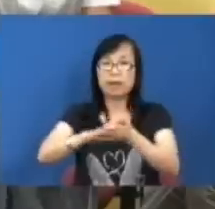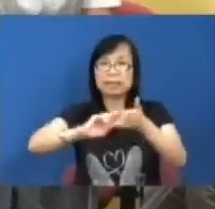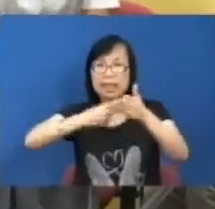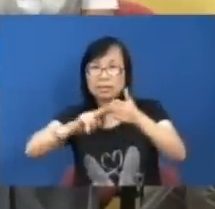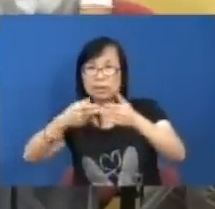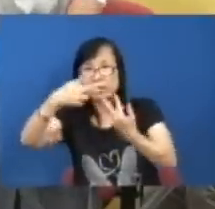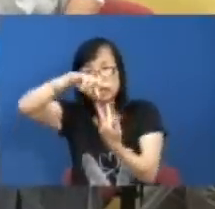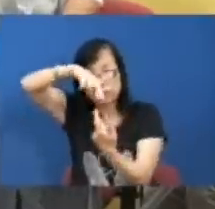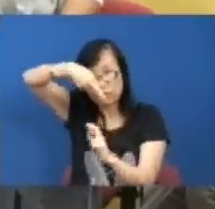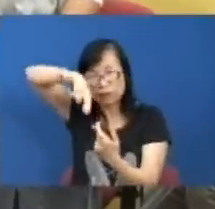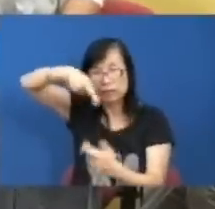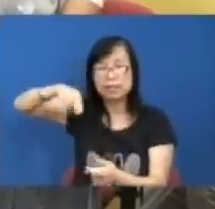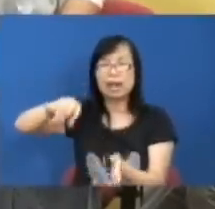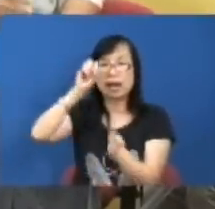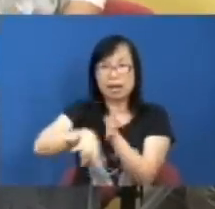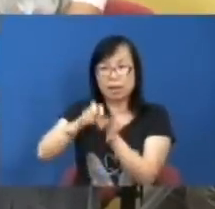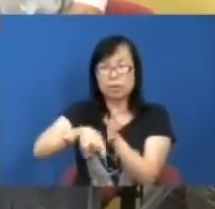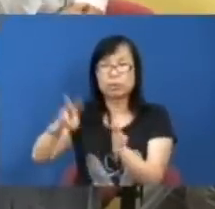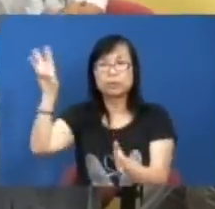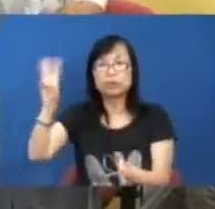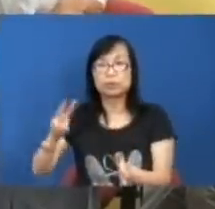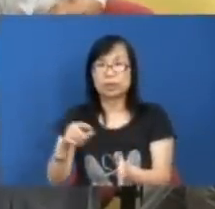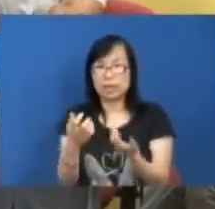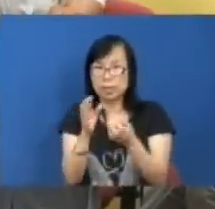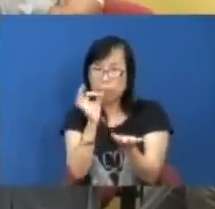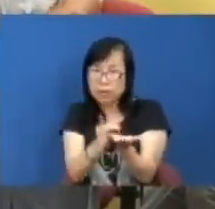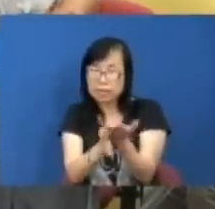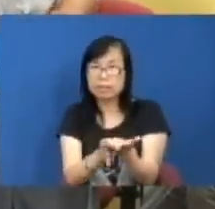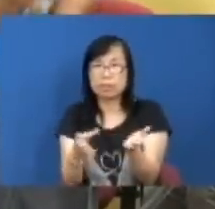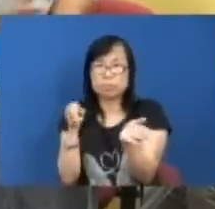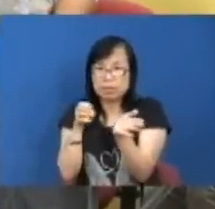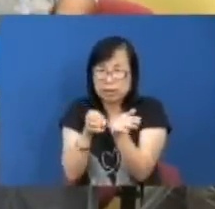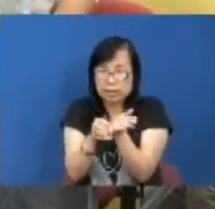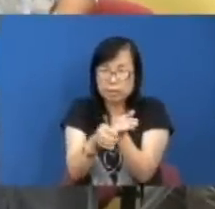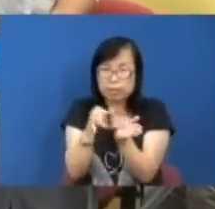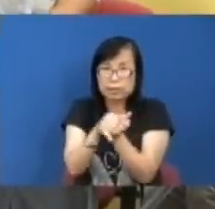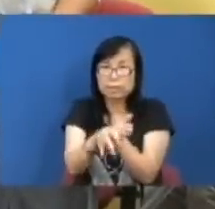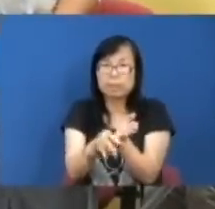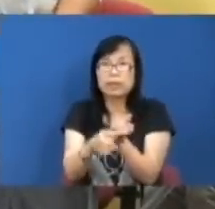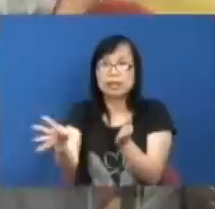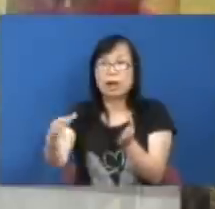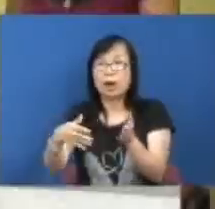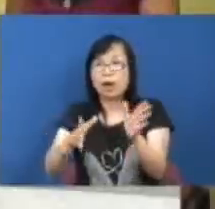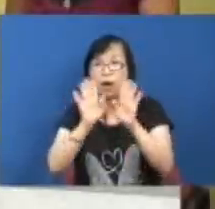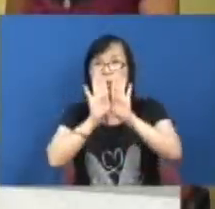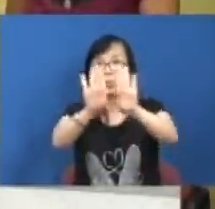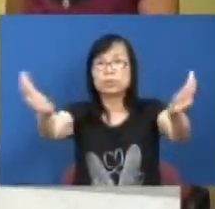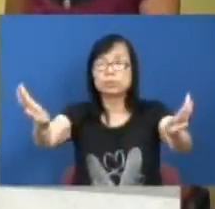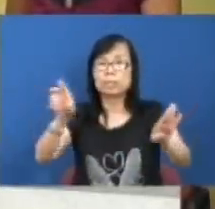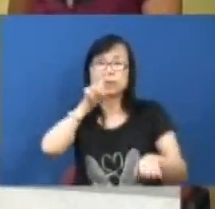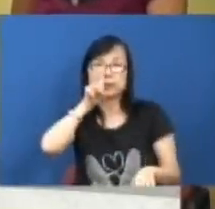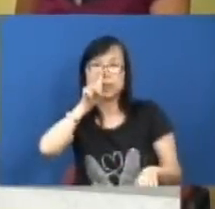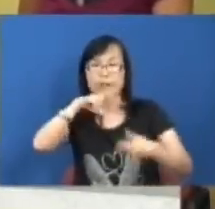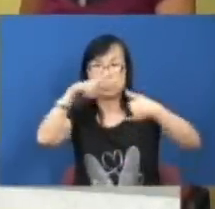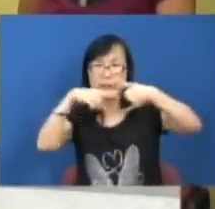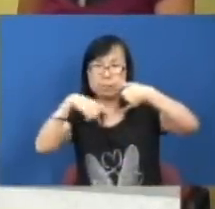水喉位咧就漏水位置又好容易，都喺呢啲位置去滲入啊，或者僭建加建。 窗面嘅嗰個窗面膠嘅檢查，